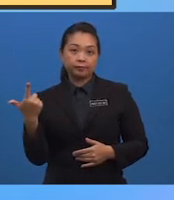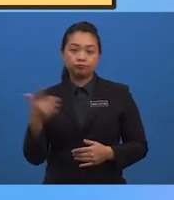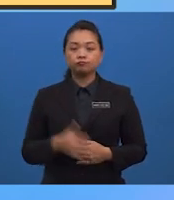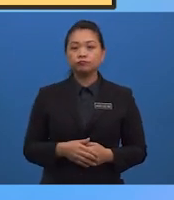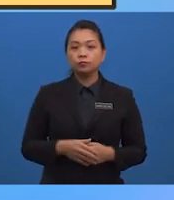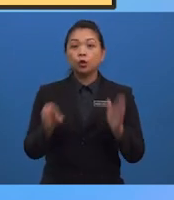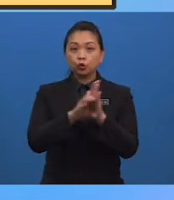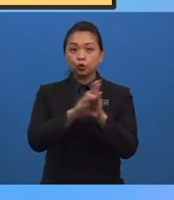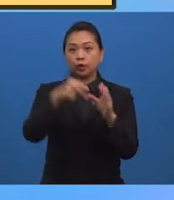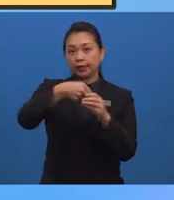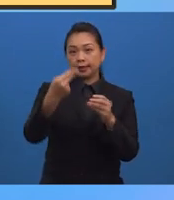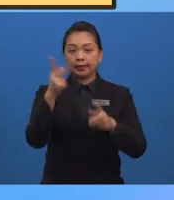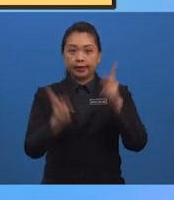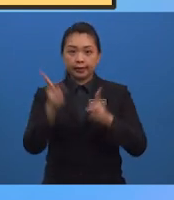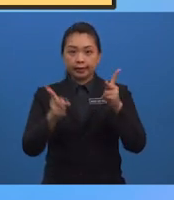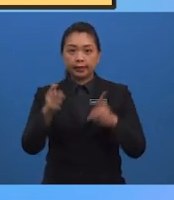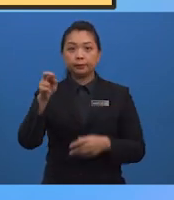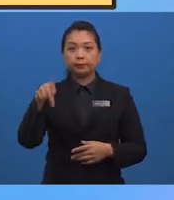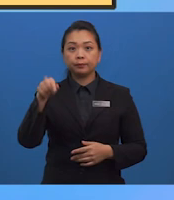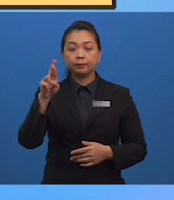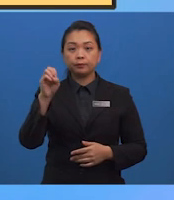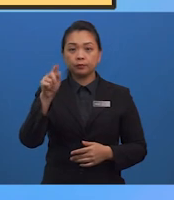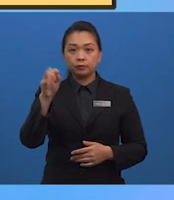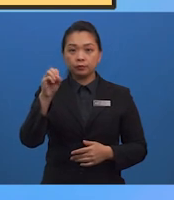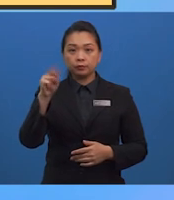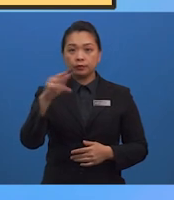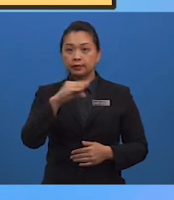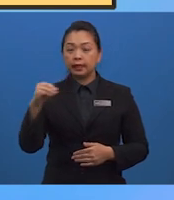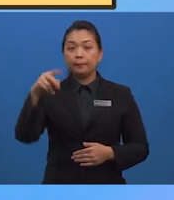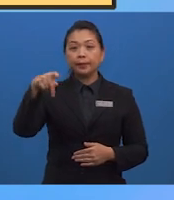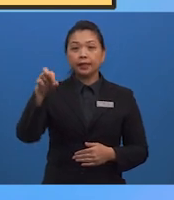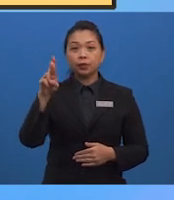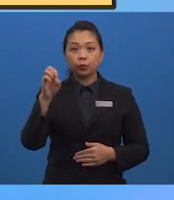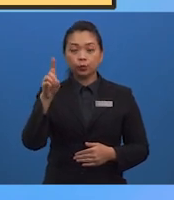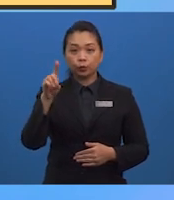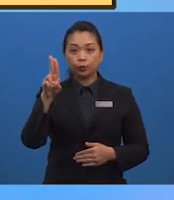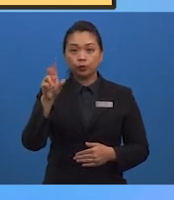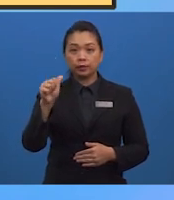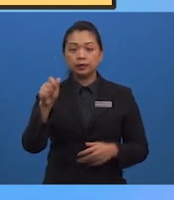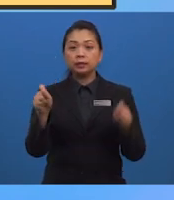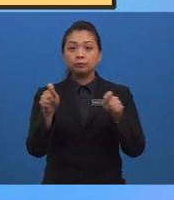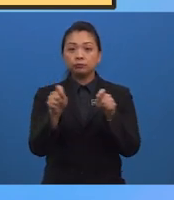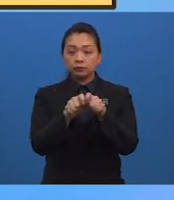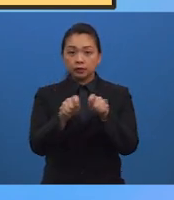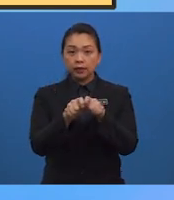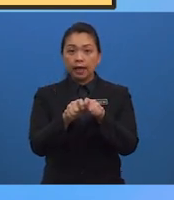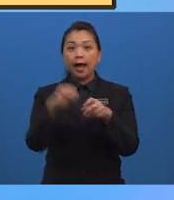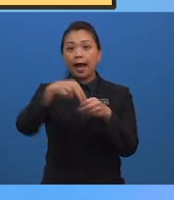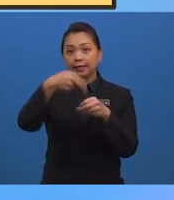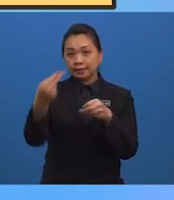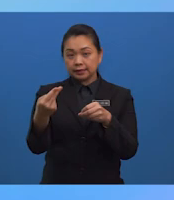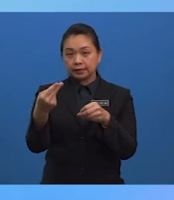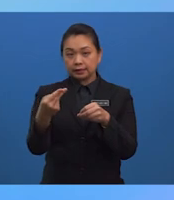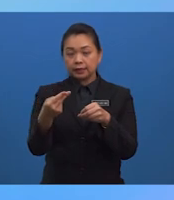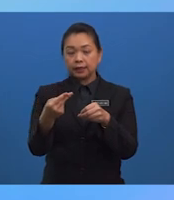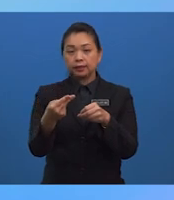kereta Proton dan Pera 2 merupakan hasil pemindahan teknologi dari Jepun. Aspek yang ketiga